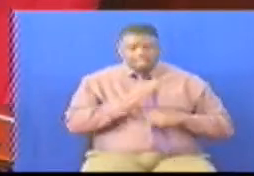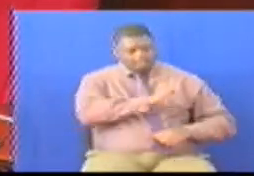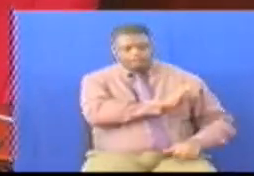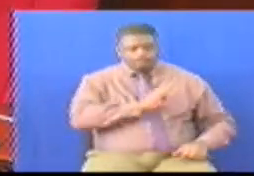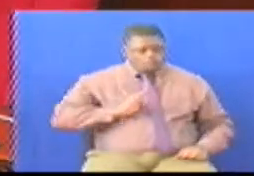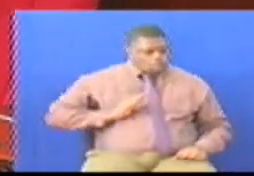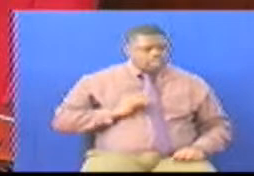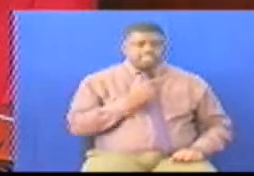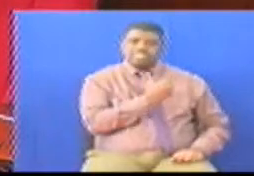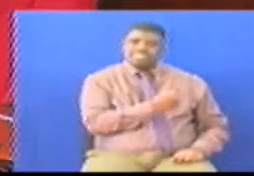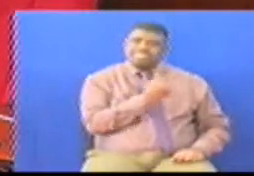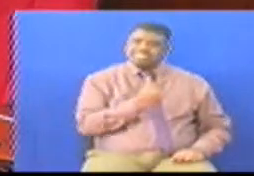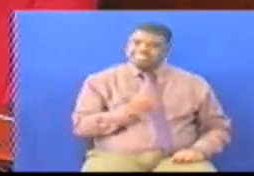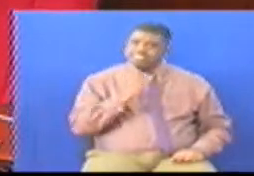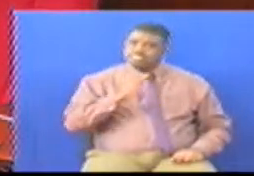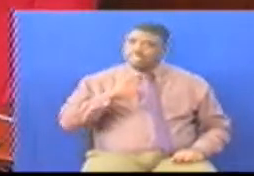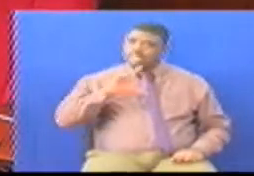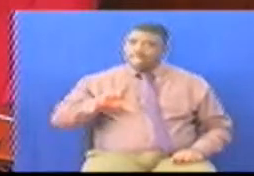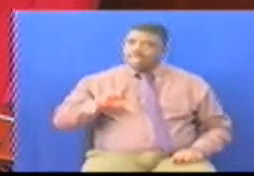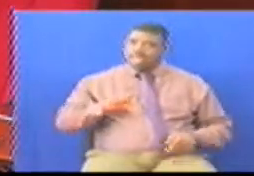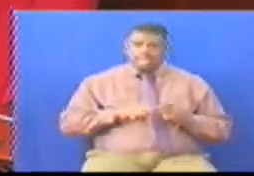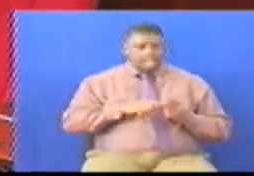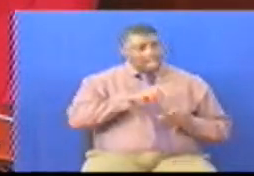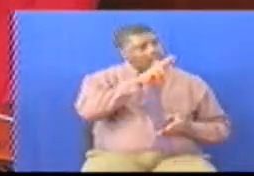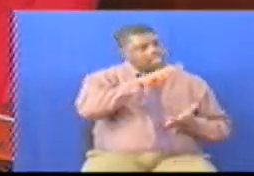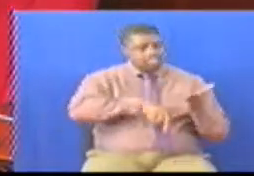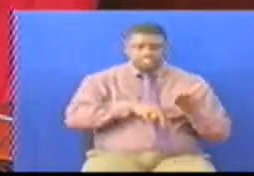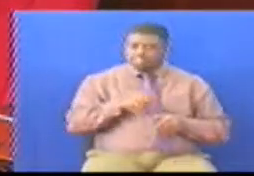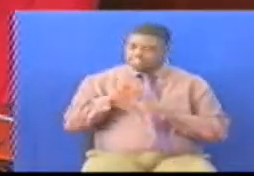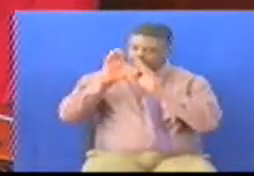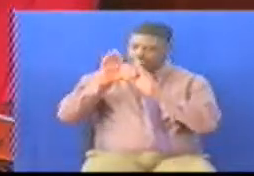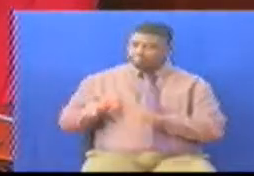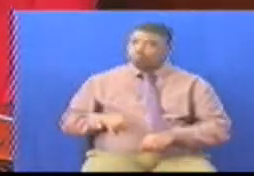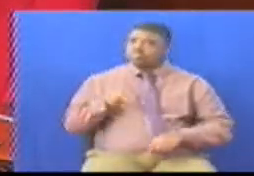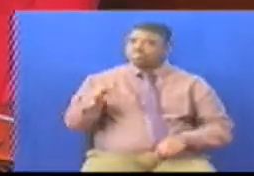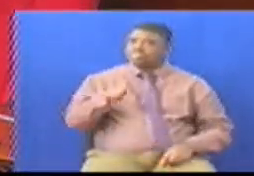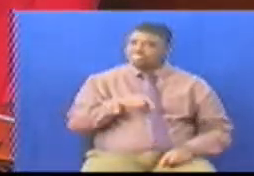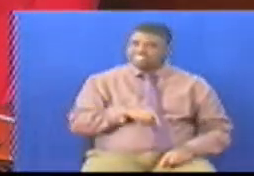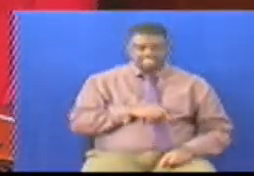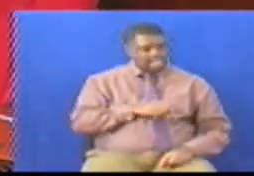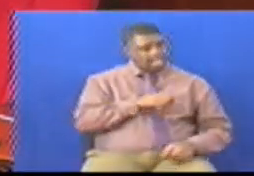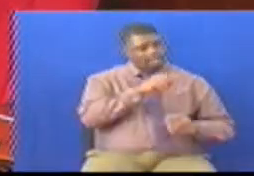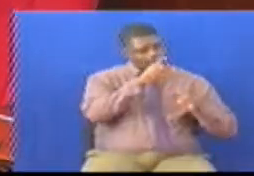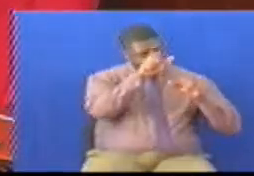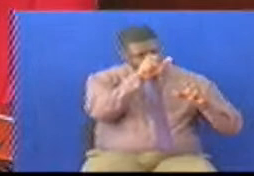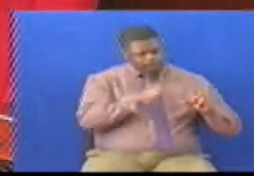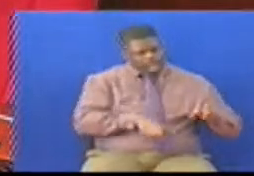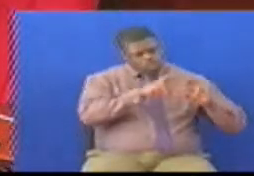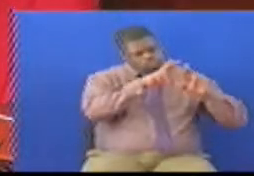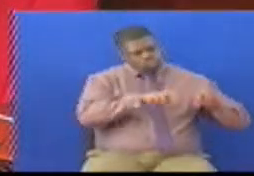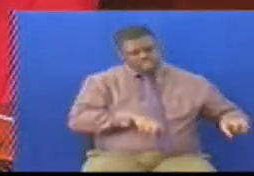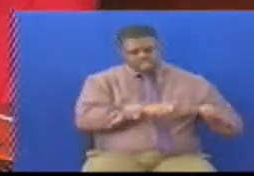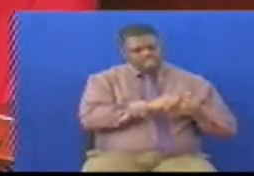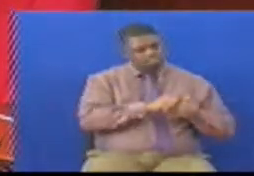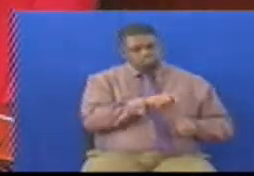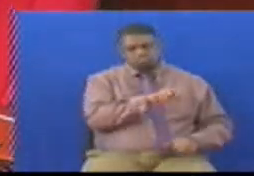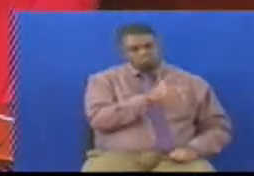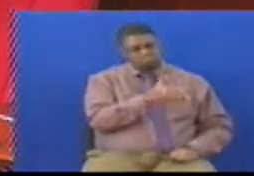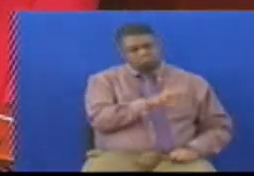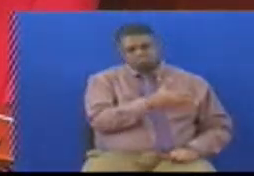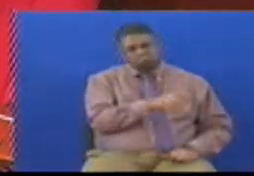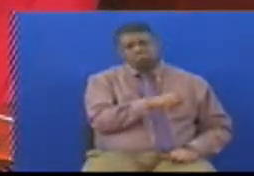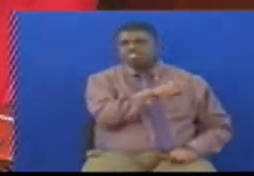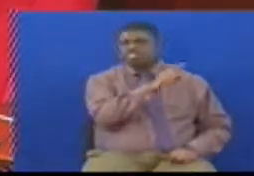TTCL Mheshimiwa Spika hawakusaini taarifa hii ya CAG. Hili jambo halijakaa vizuri hata